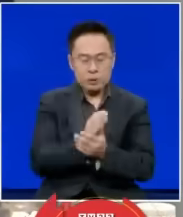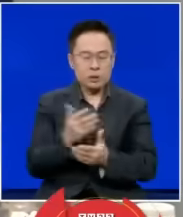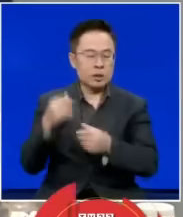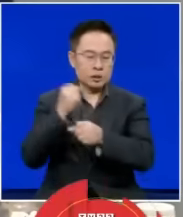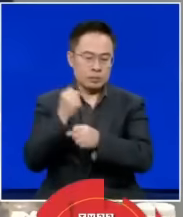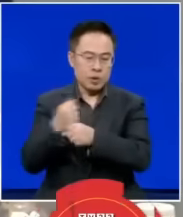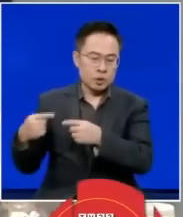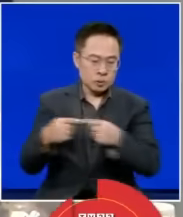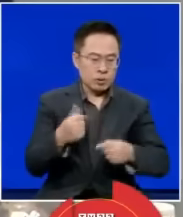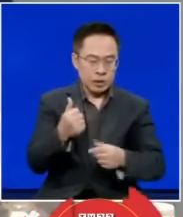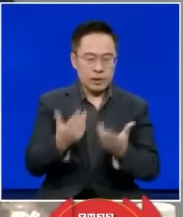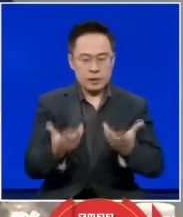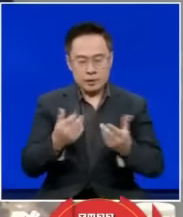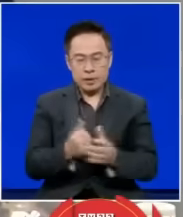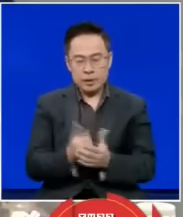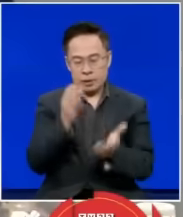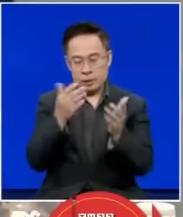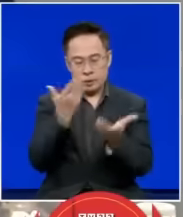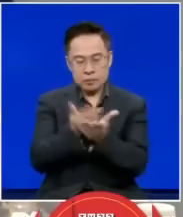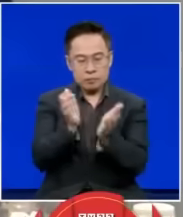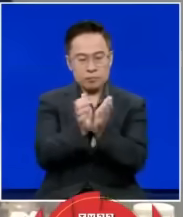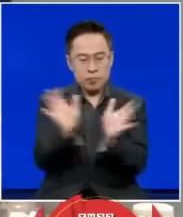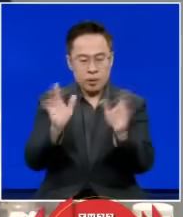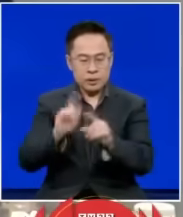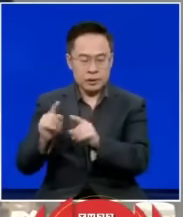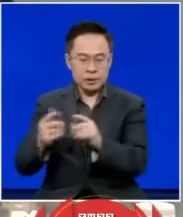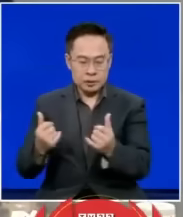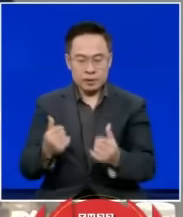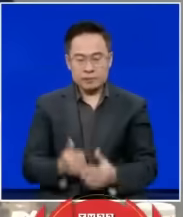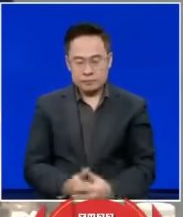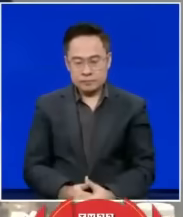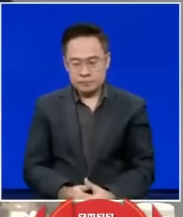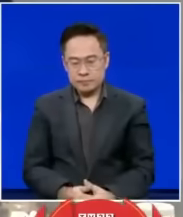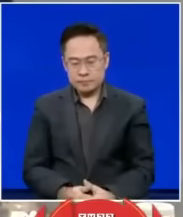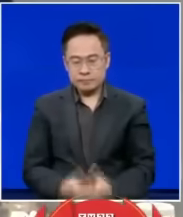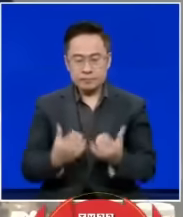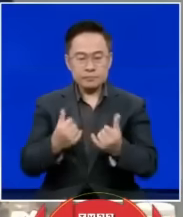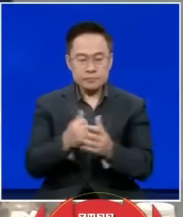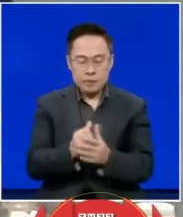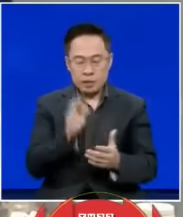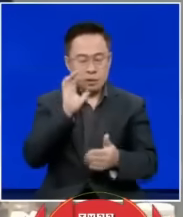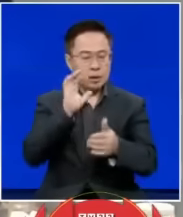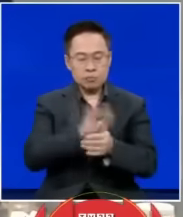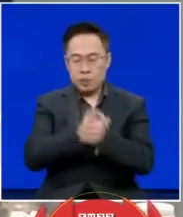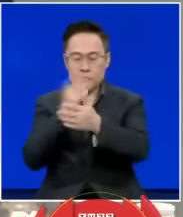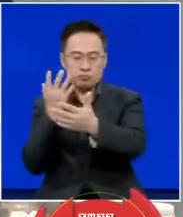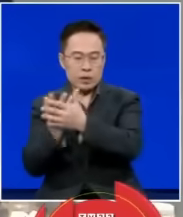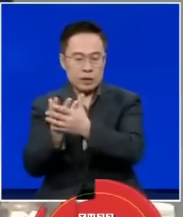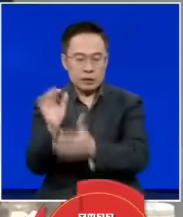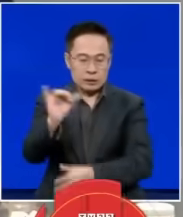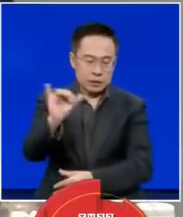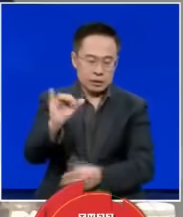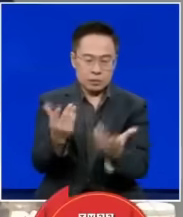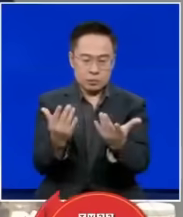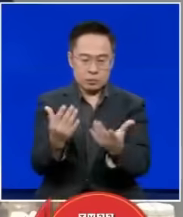คดีต่อได้ทันทีแล้วก็ให้ประกันตัวผู้ต้องหาไปทุกคนก็เลยยังไม่มีผลต่อระยะเวลาการฝากขังผัดฟ้องผู้ต้องหานั่นเอง